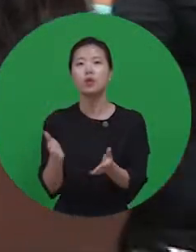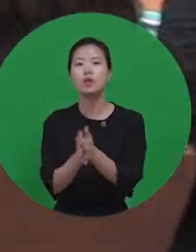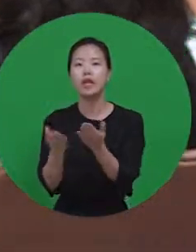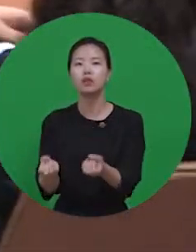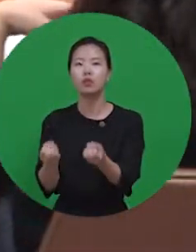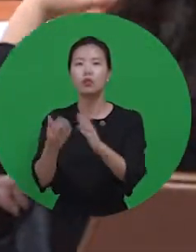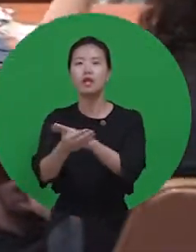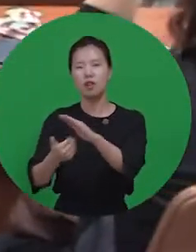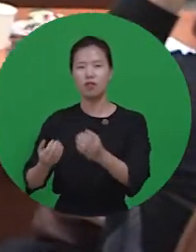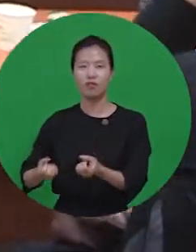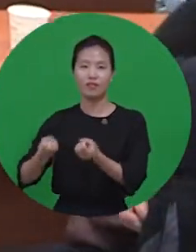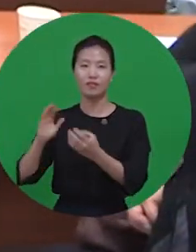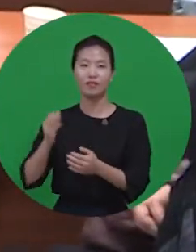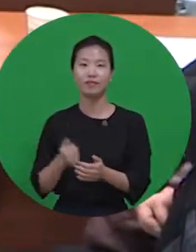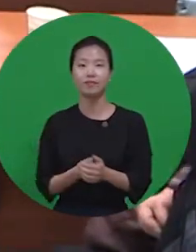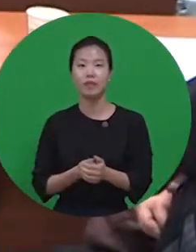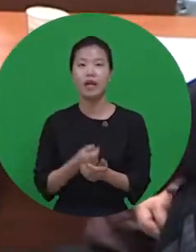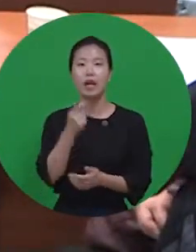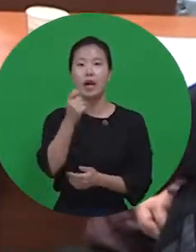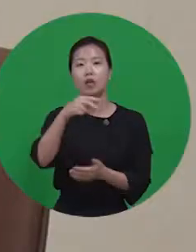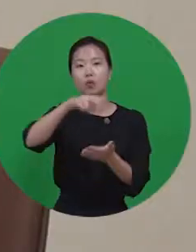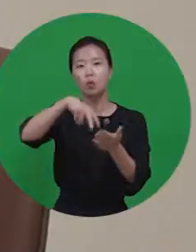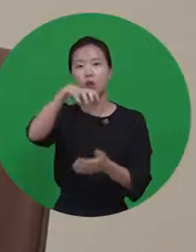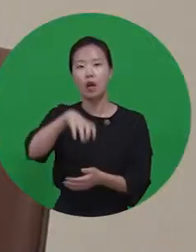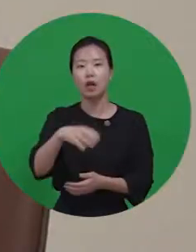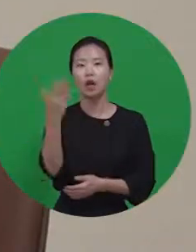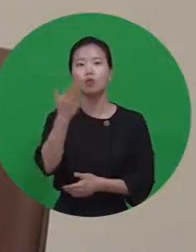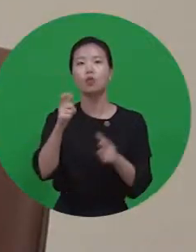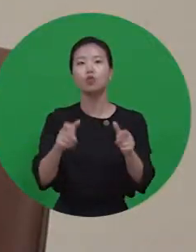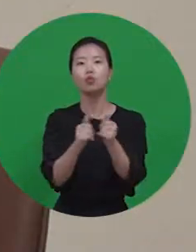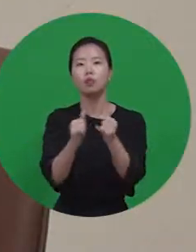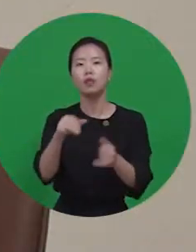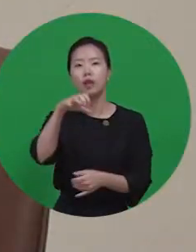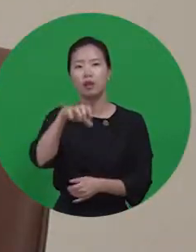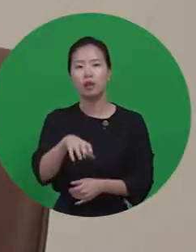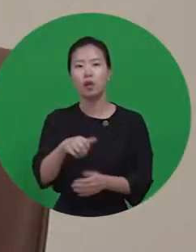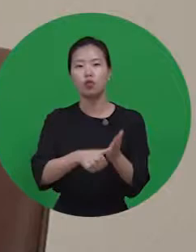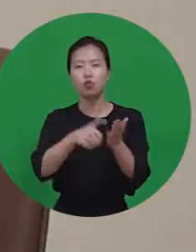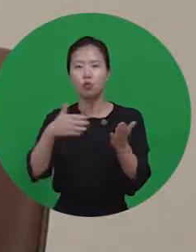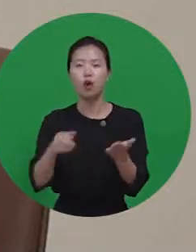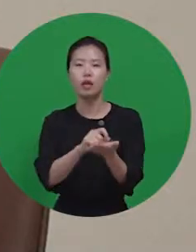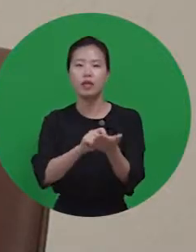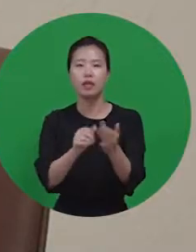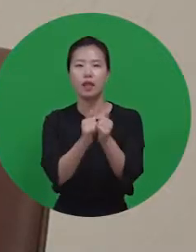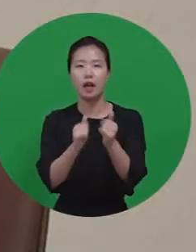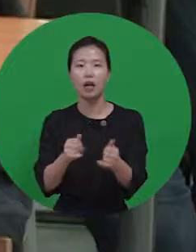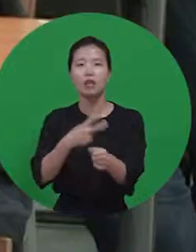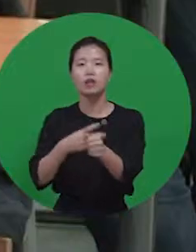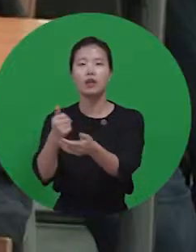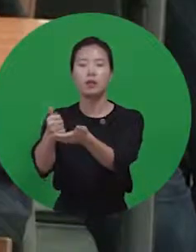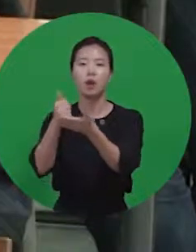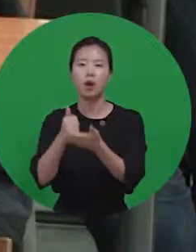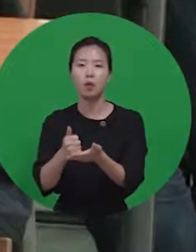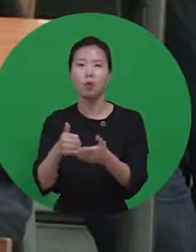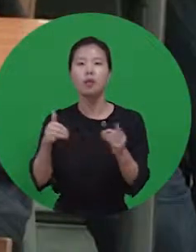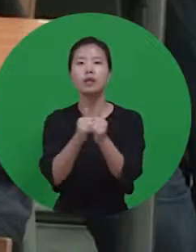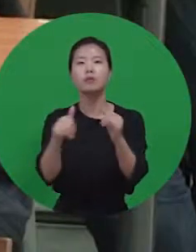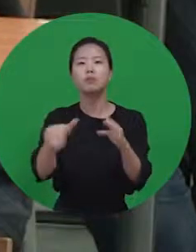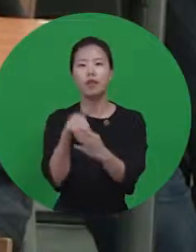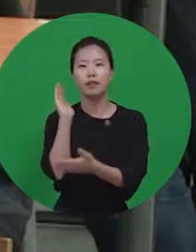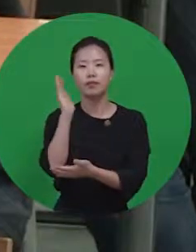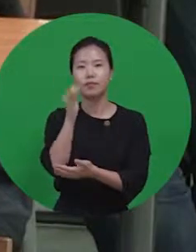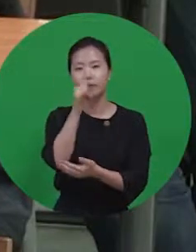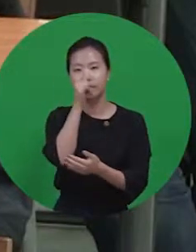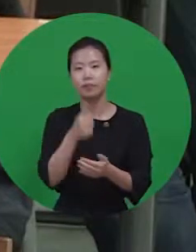책축제에 앞선 사전 행사인데요. 가까운 작은도서관과 구로구민회관에서 유명 작가와 강사 등의